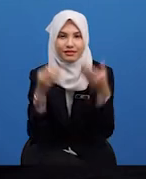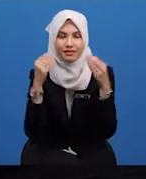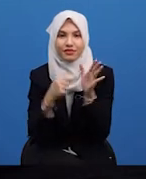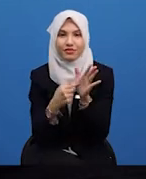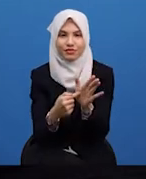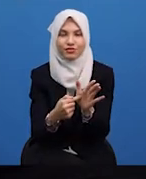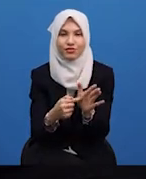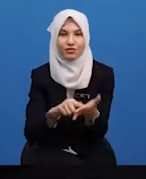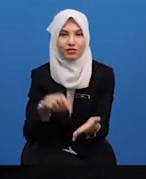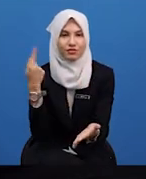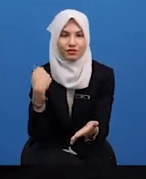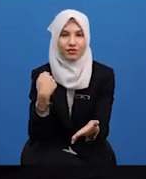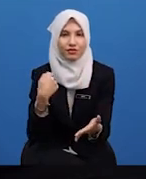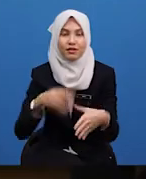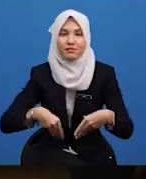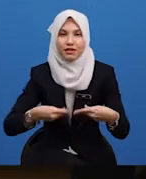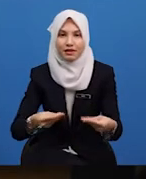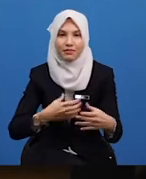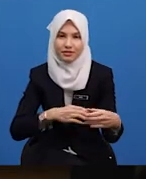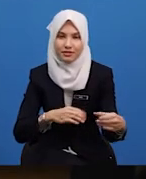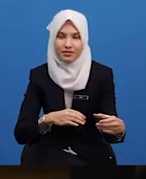bagaimana cara memainkan rentak zapin.